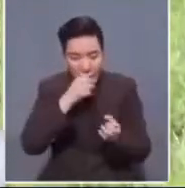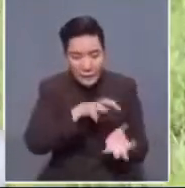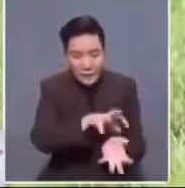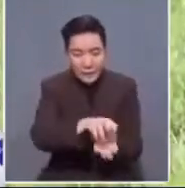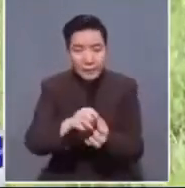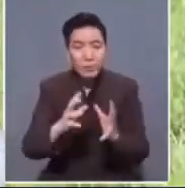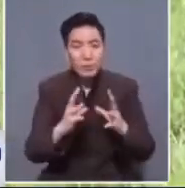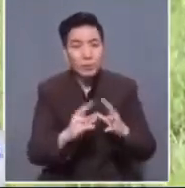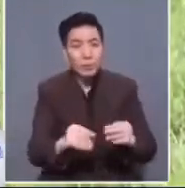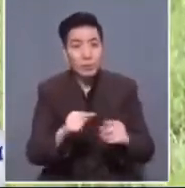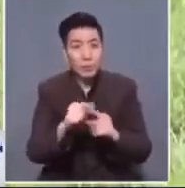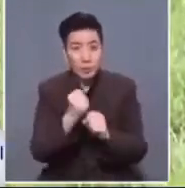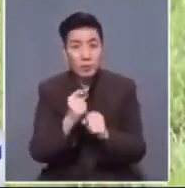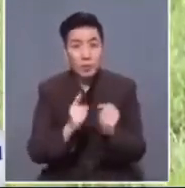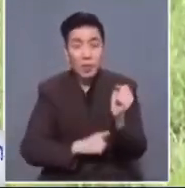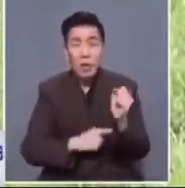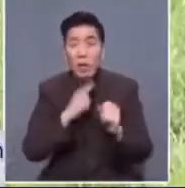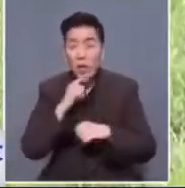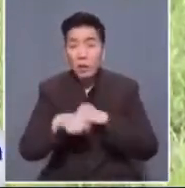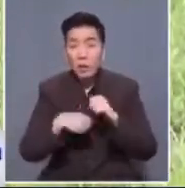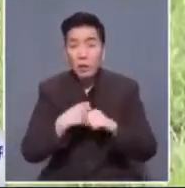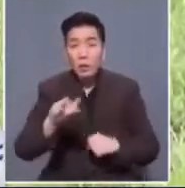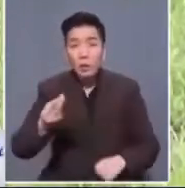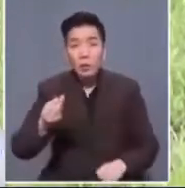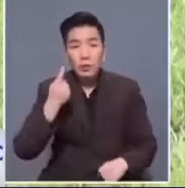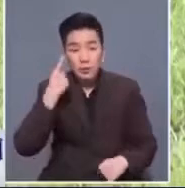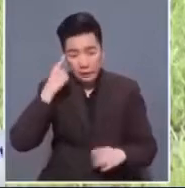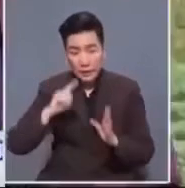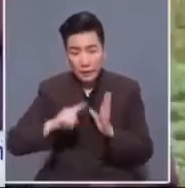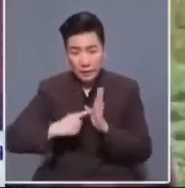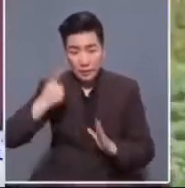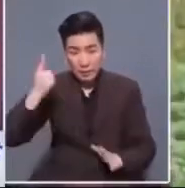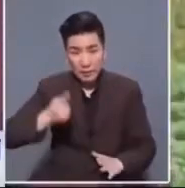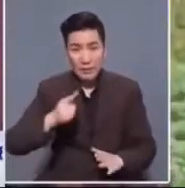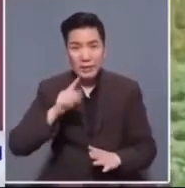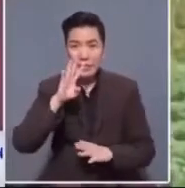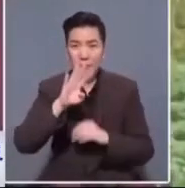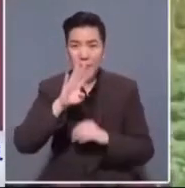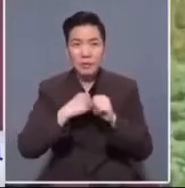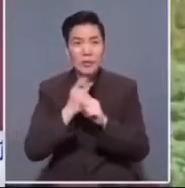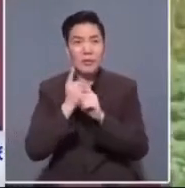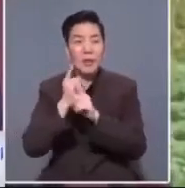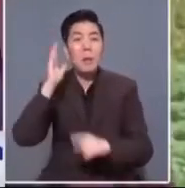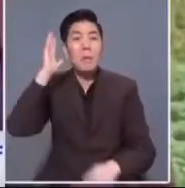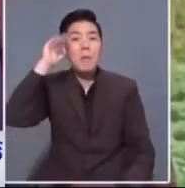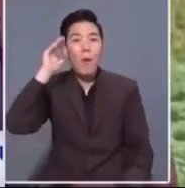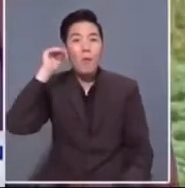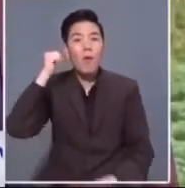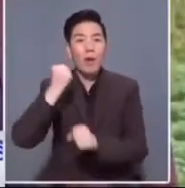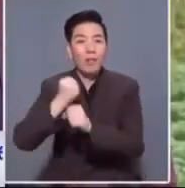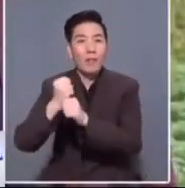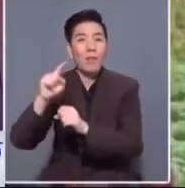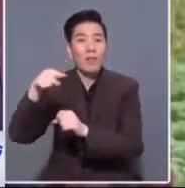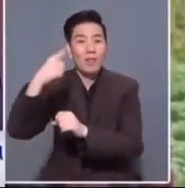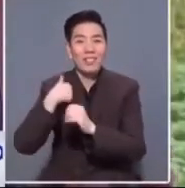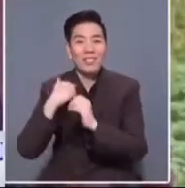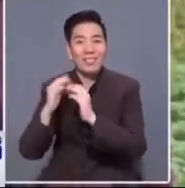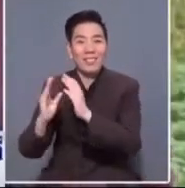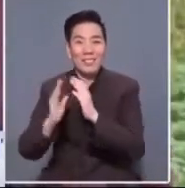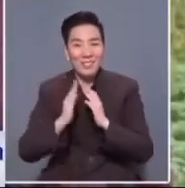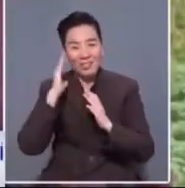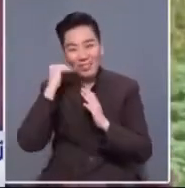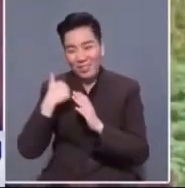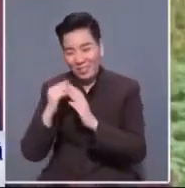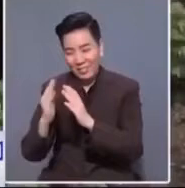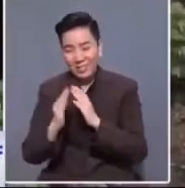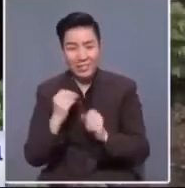อันนี้ทำเกษตรมาตั้งแต่อายุเท่าไหร่ฮะเนี่ย เพิ่งเริ่มทำจริงจังได้4 ปีแต่เราทำตามพ่อเราทำเกษตรมาก่อน แล้วคุณพ่อทำ ใช่ค่